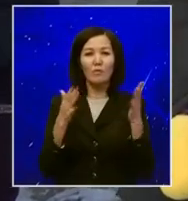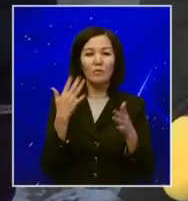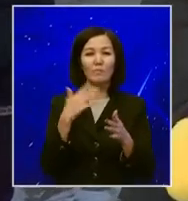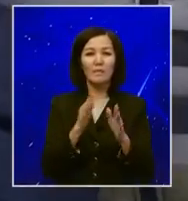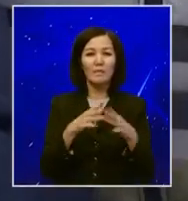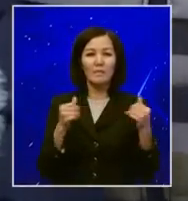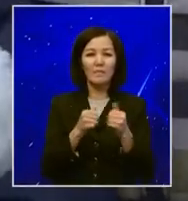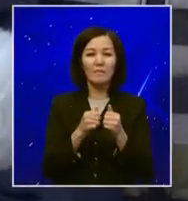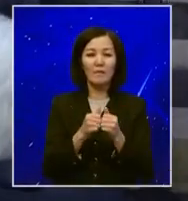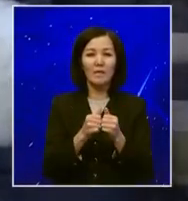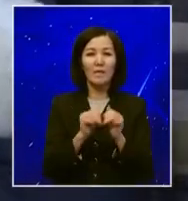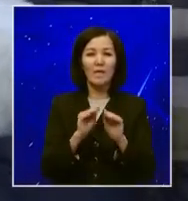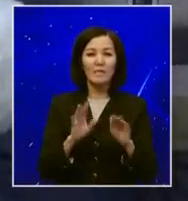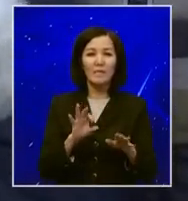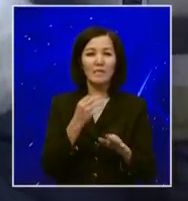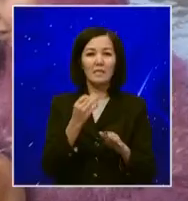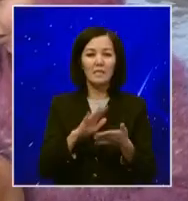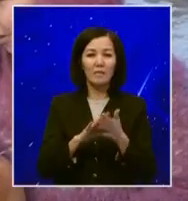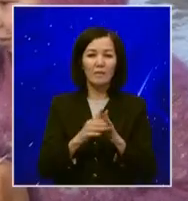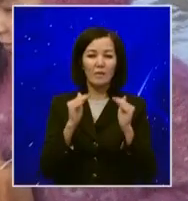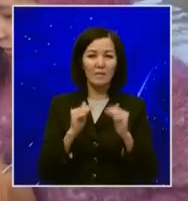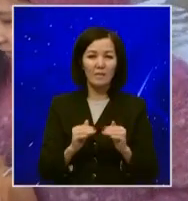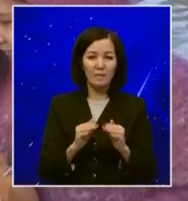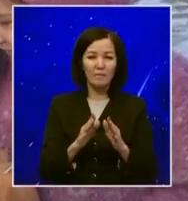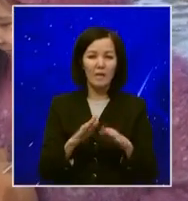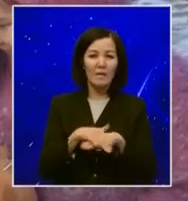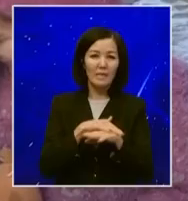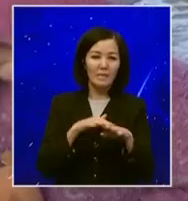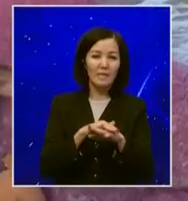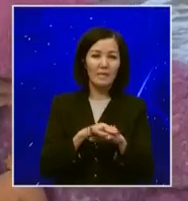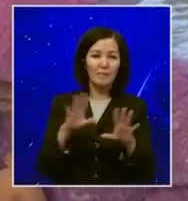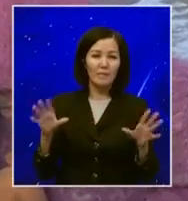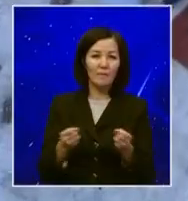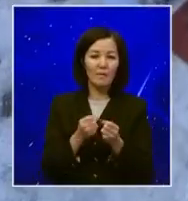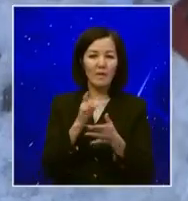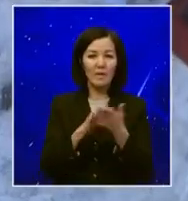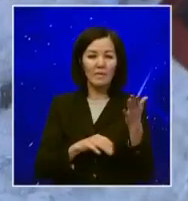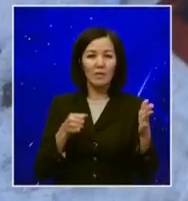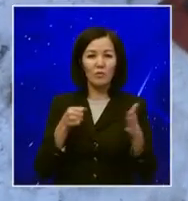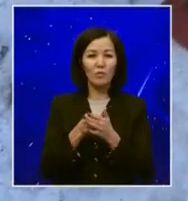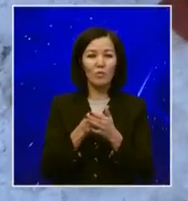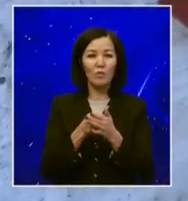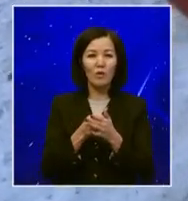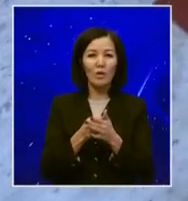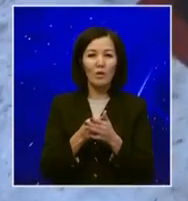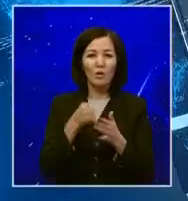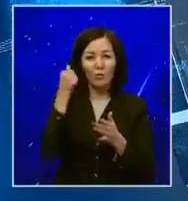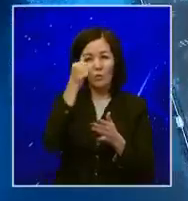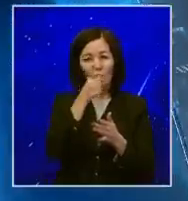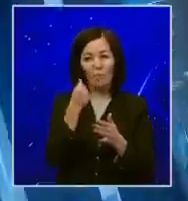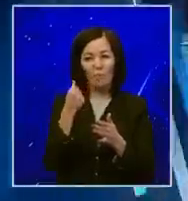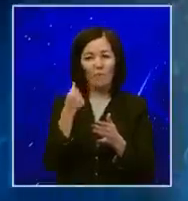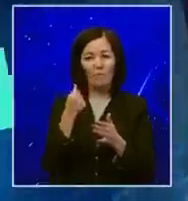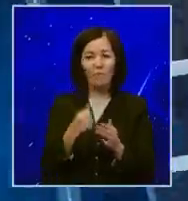50 семей. Это дети социально уязвимых слоев населения. По словам спасателей, акция продолжится вплоть до Нового года.